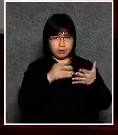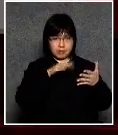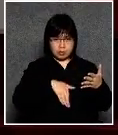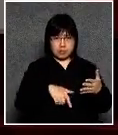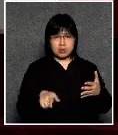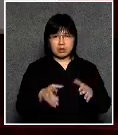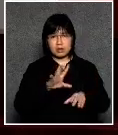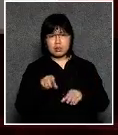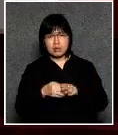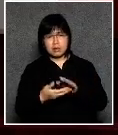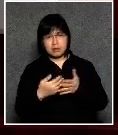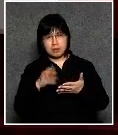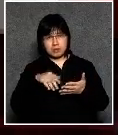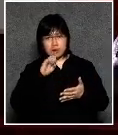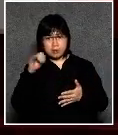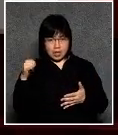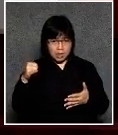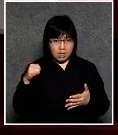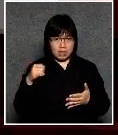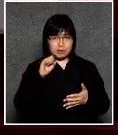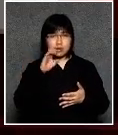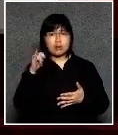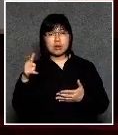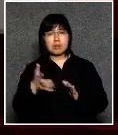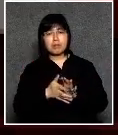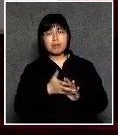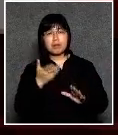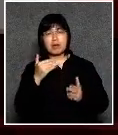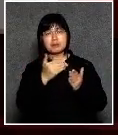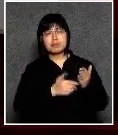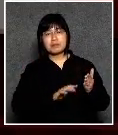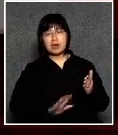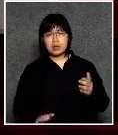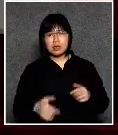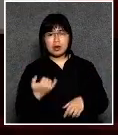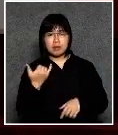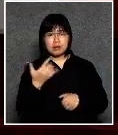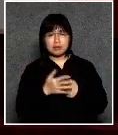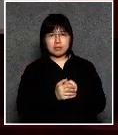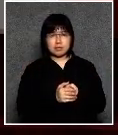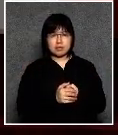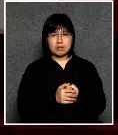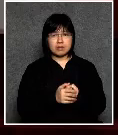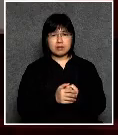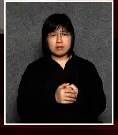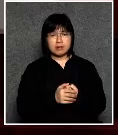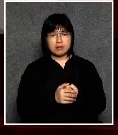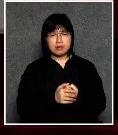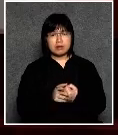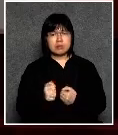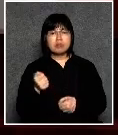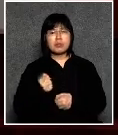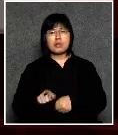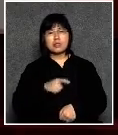個納入唔講得㗎，唔講得就唔使排呢個程序啦，係咪？做咩議員啊？